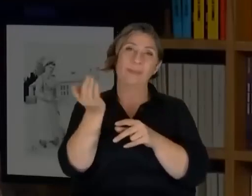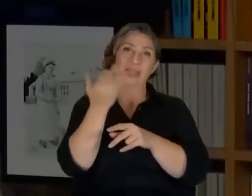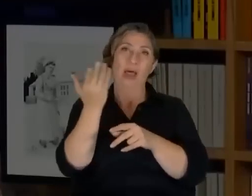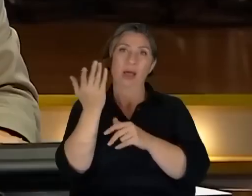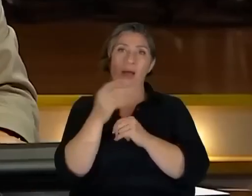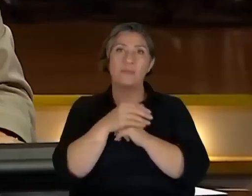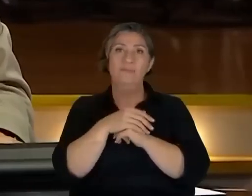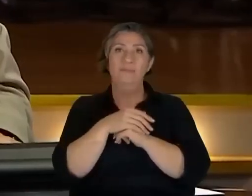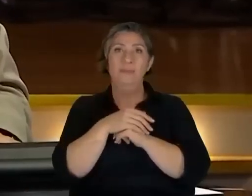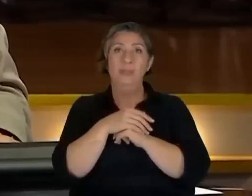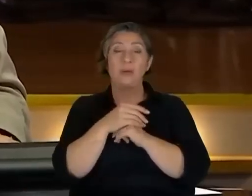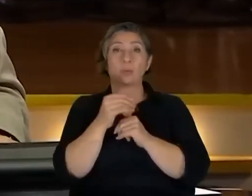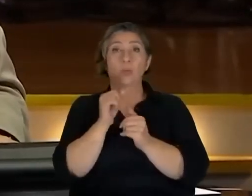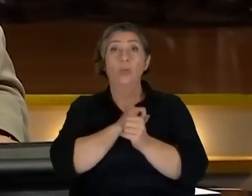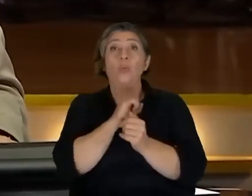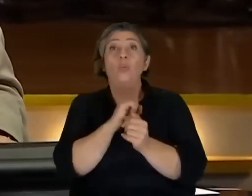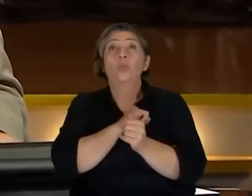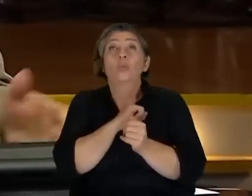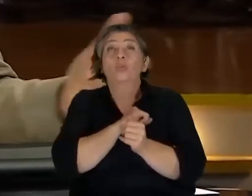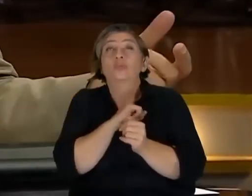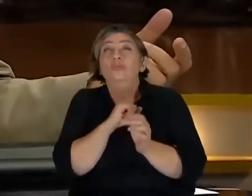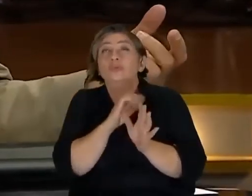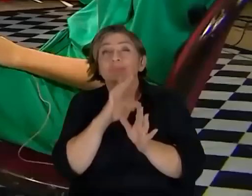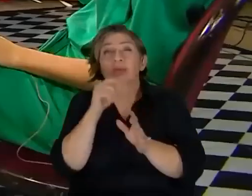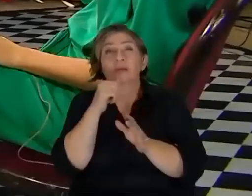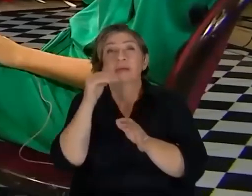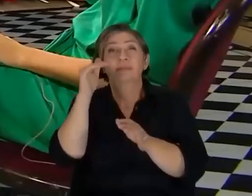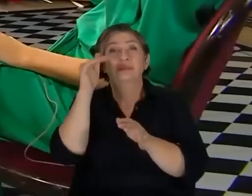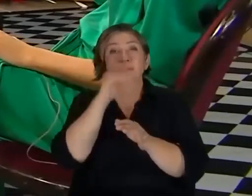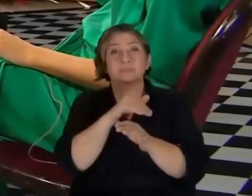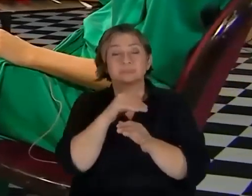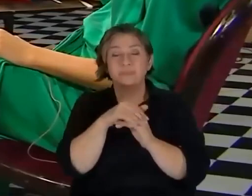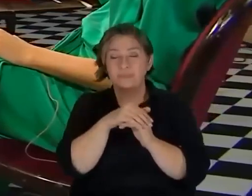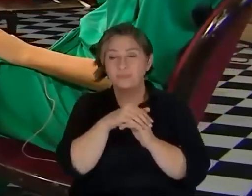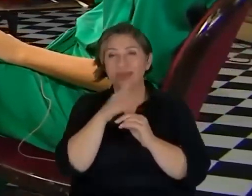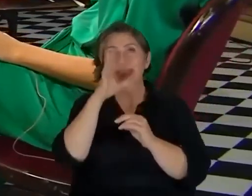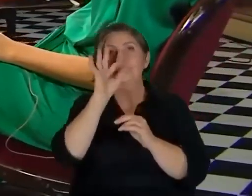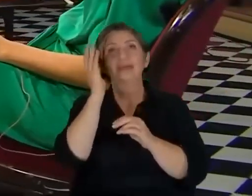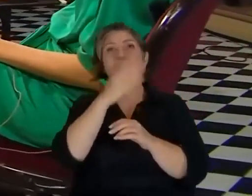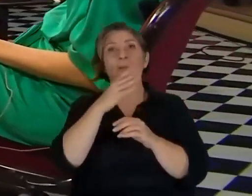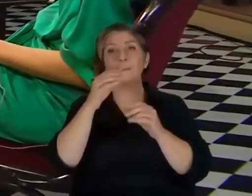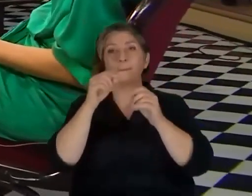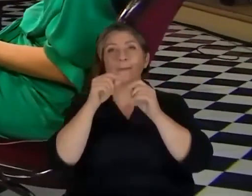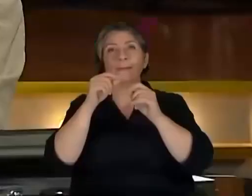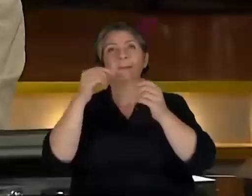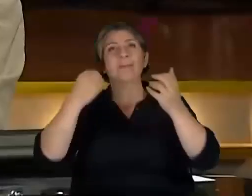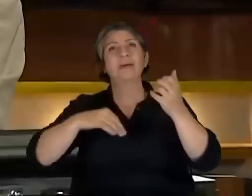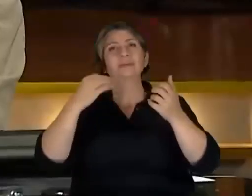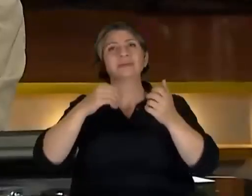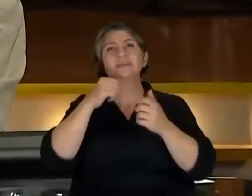mesela. Abi korkunç. Ya bir adam gel. Biz ne o kime gittik? Basçı adama